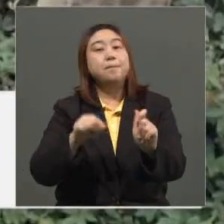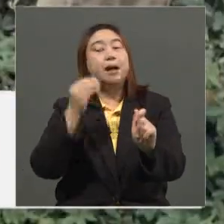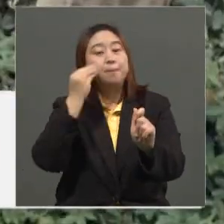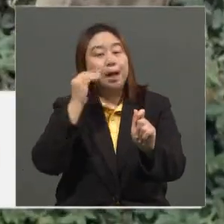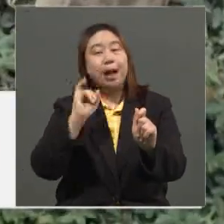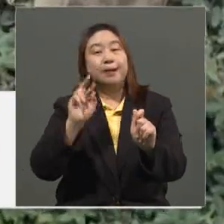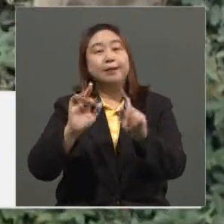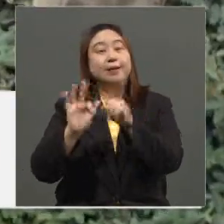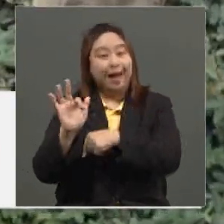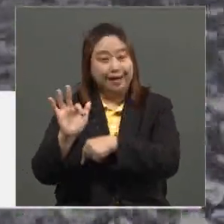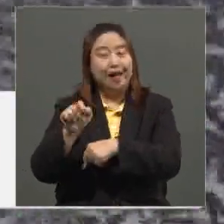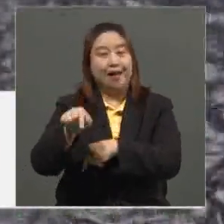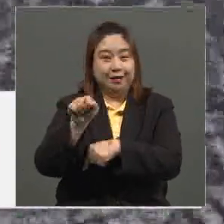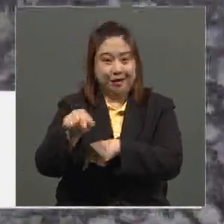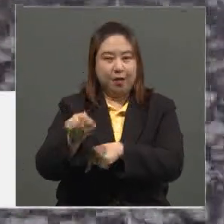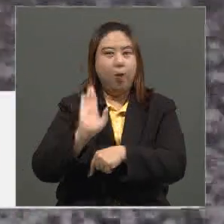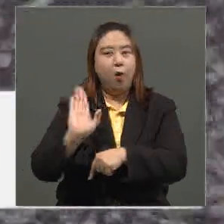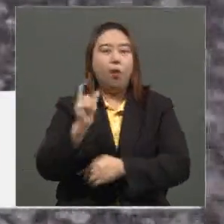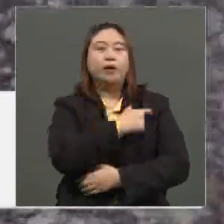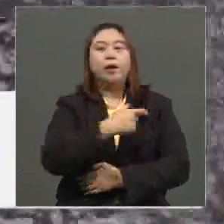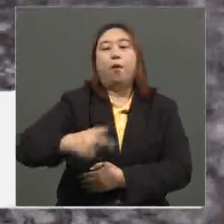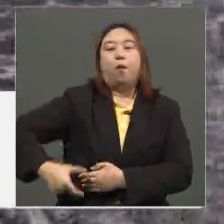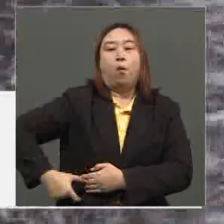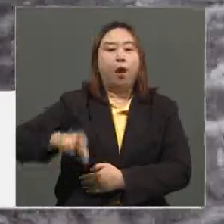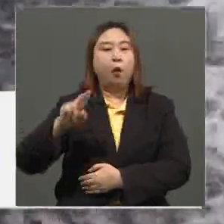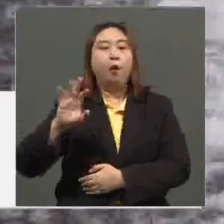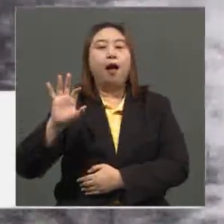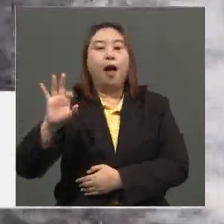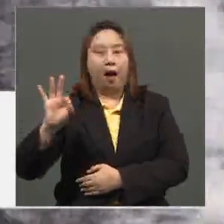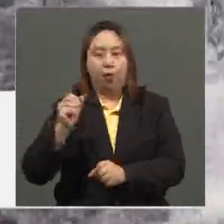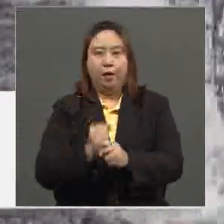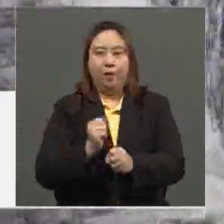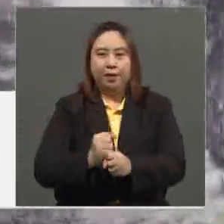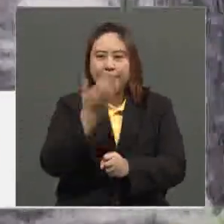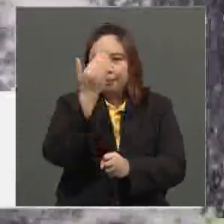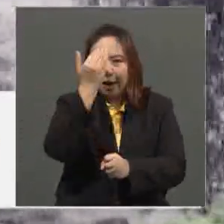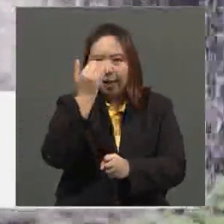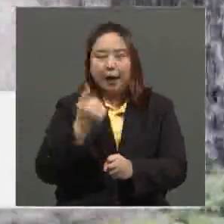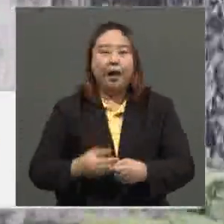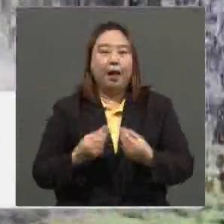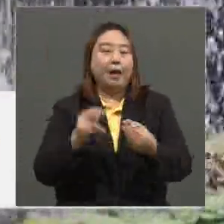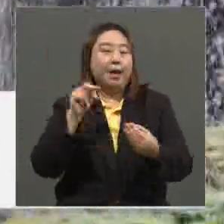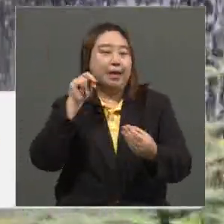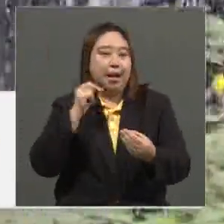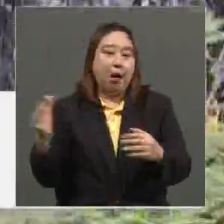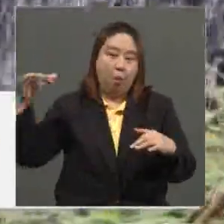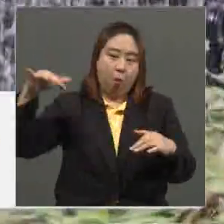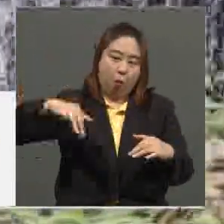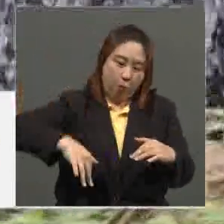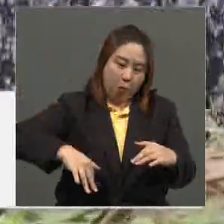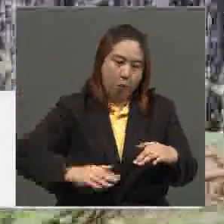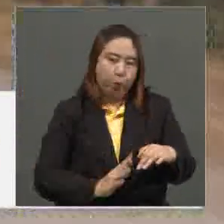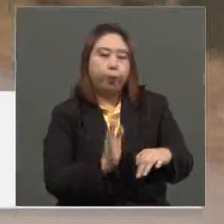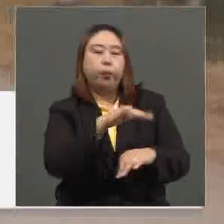ซึ่งเป็นโครงการพระราชดำริของในหลวงรัชกาลที่ 9สร้างขึ้นเพื่อชะลอน้ำให้ชาวบ้านในพื้นที่ได้ใช้ทำการ